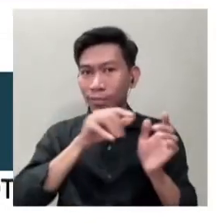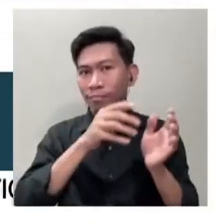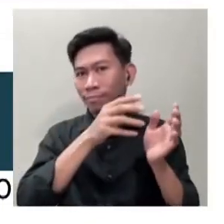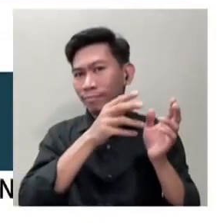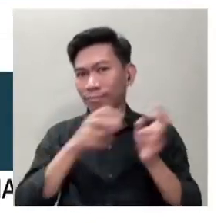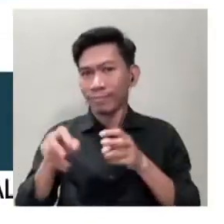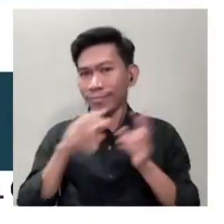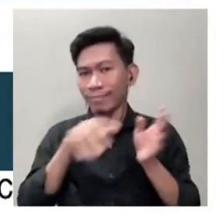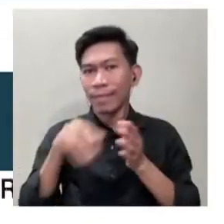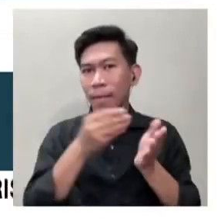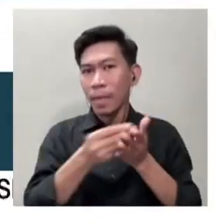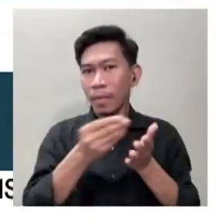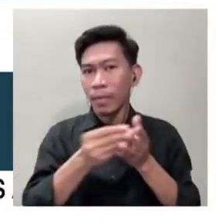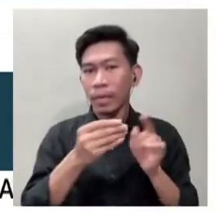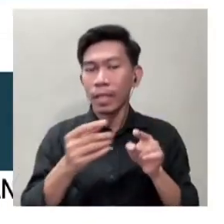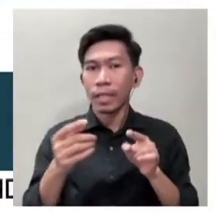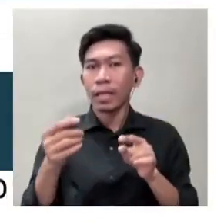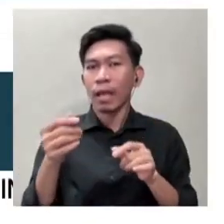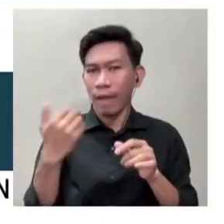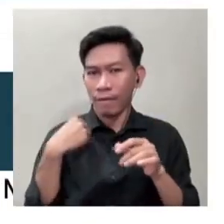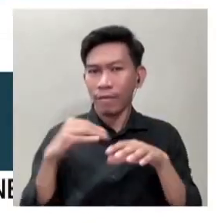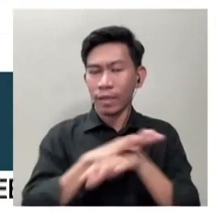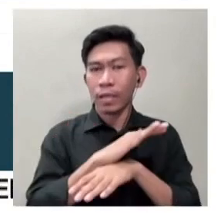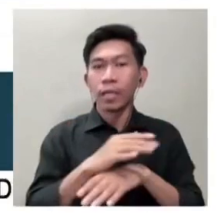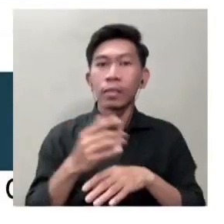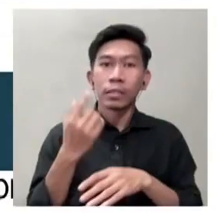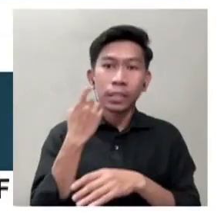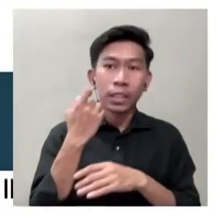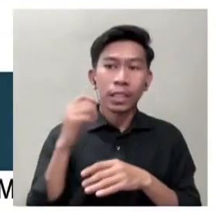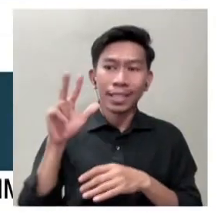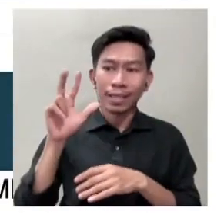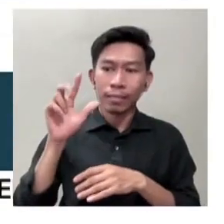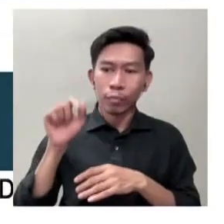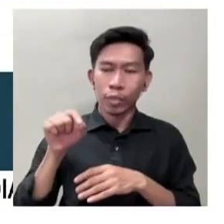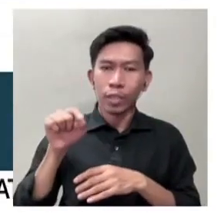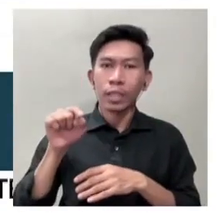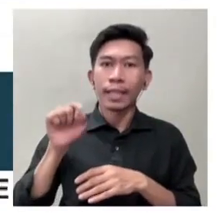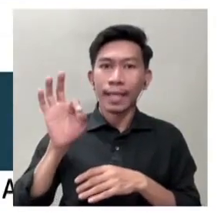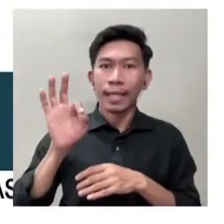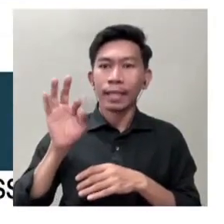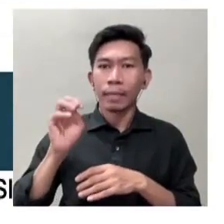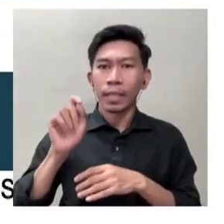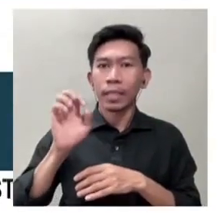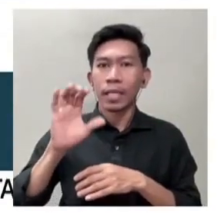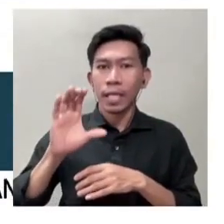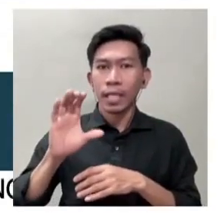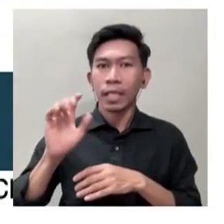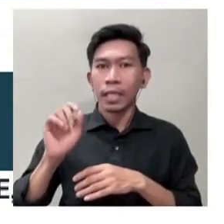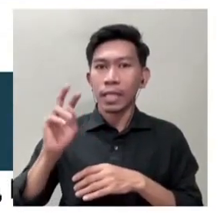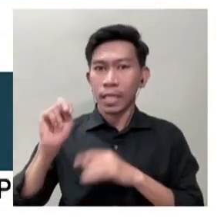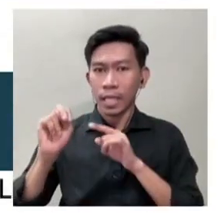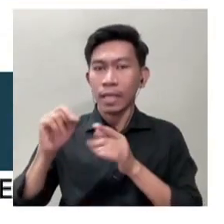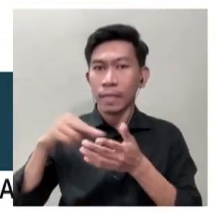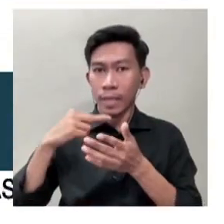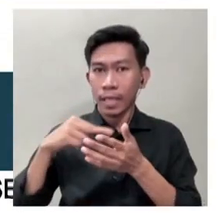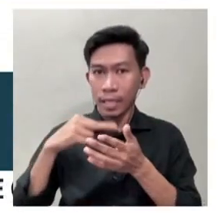bumili tayo ng 3.9 million metric tons na bigas. Na? So, ito is mostly from